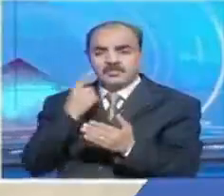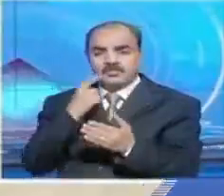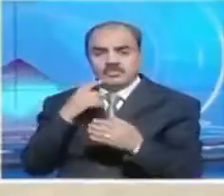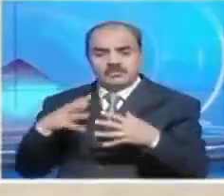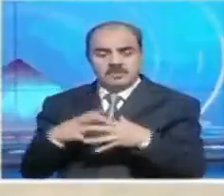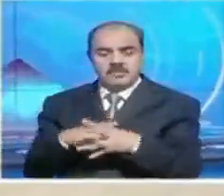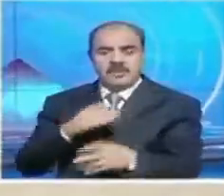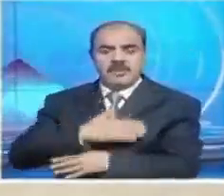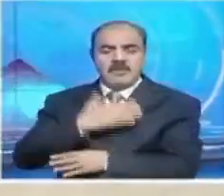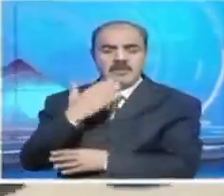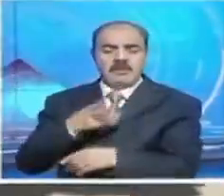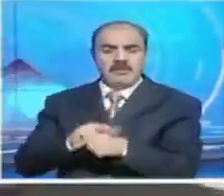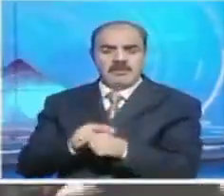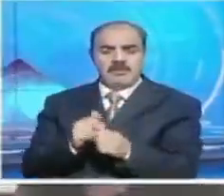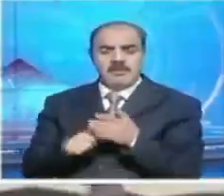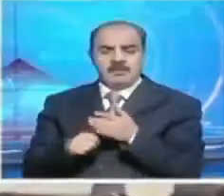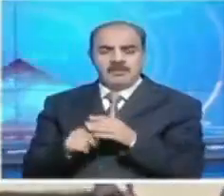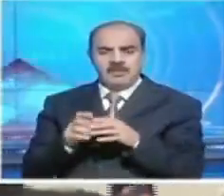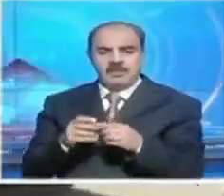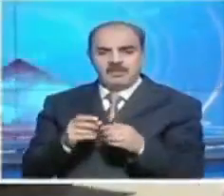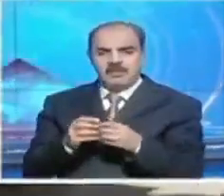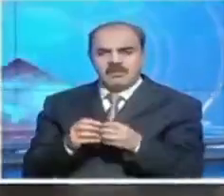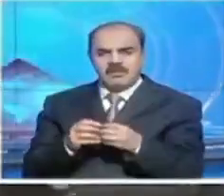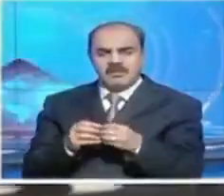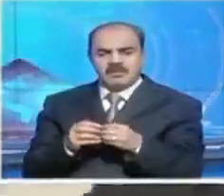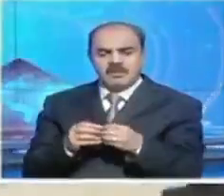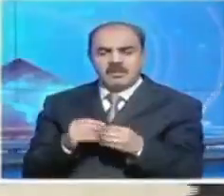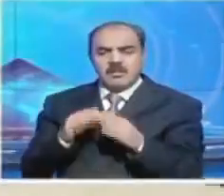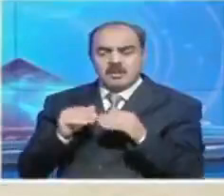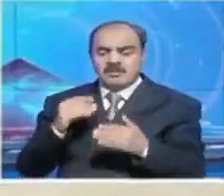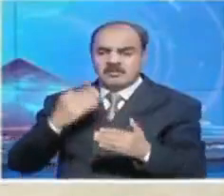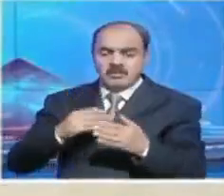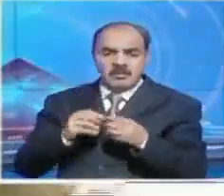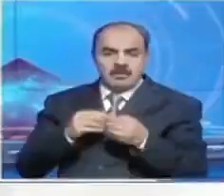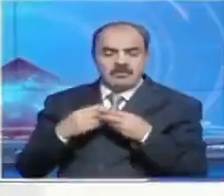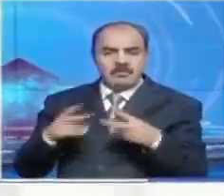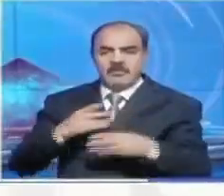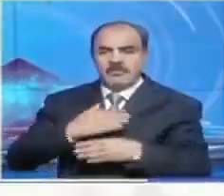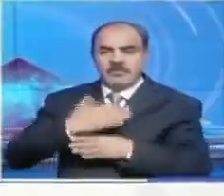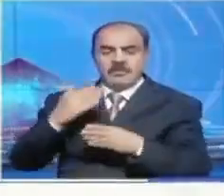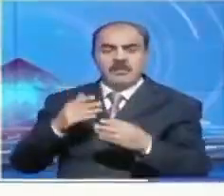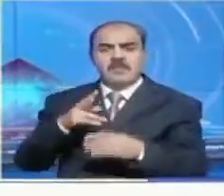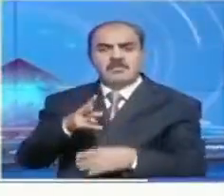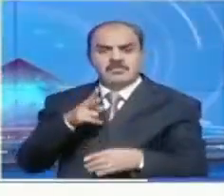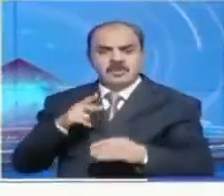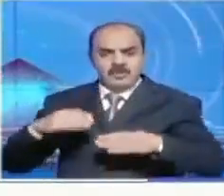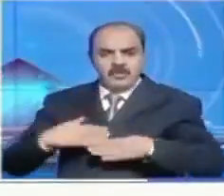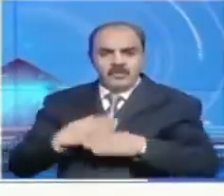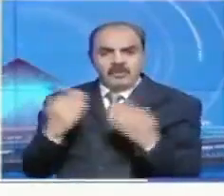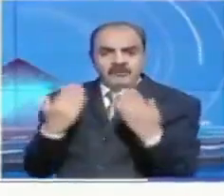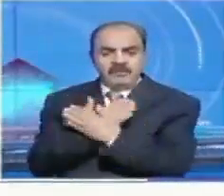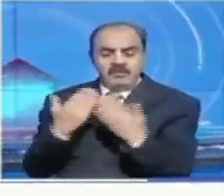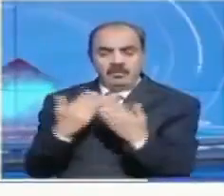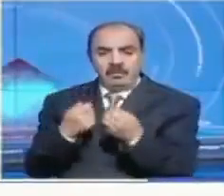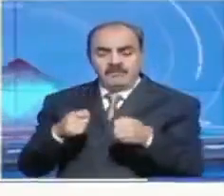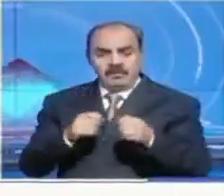على المعبر، وأهم شيء نثمن قرار جمهورية مصر العربية بفتح المعبر 24 ساعة في اليوم وعدم